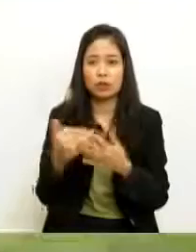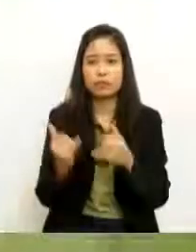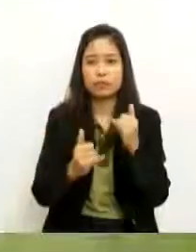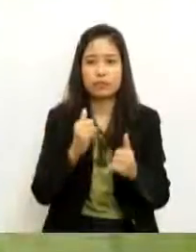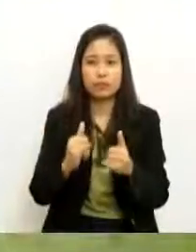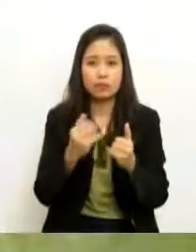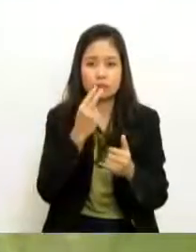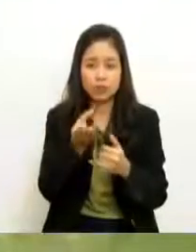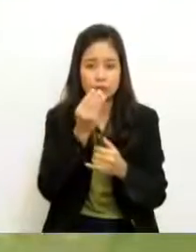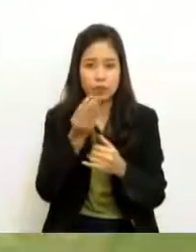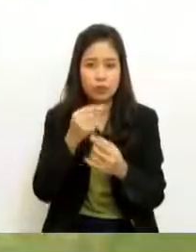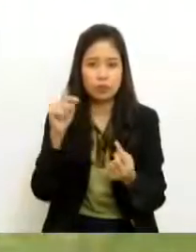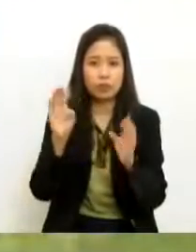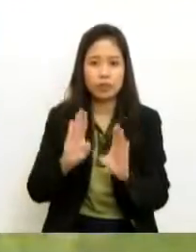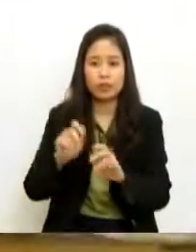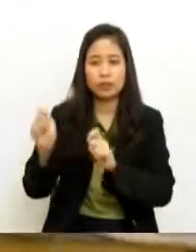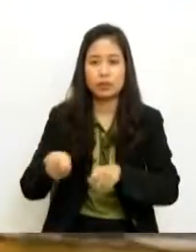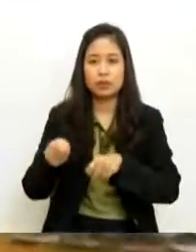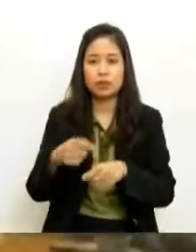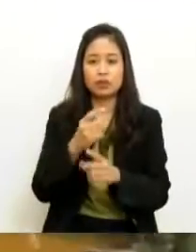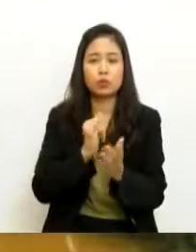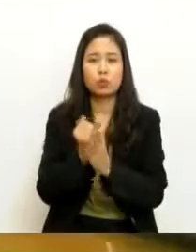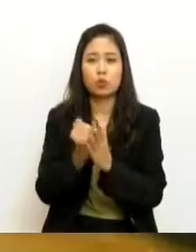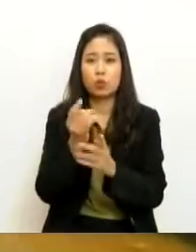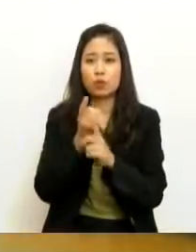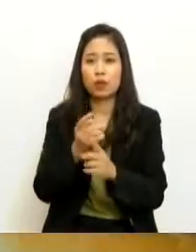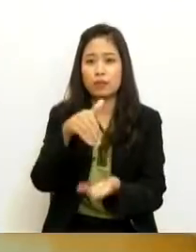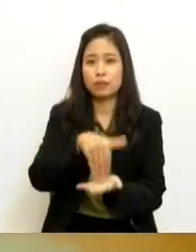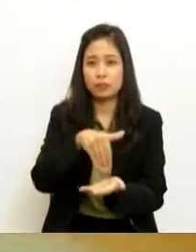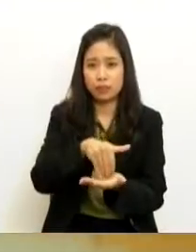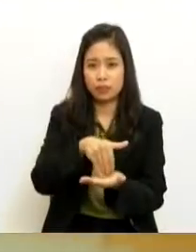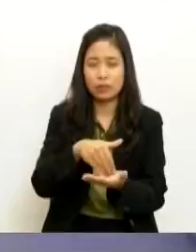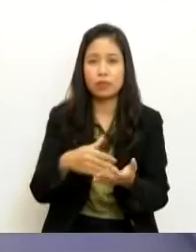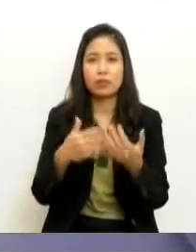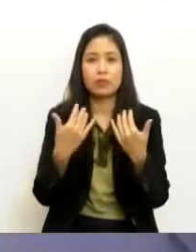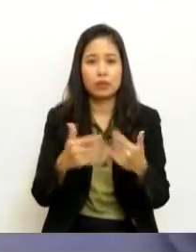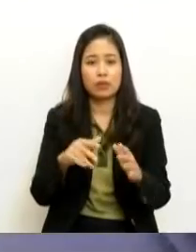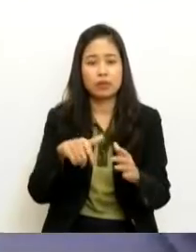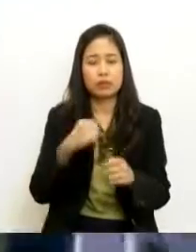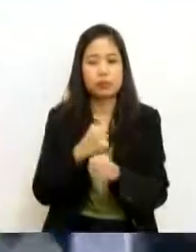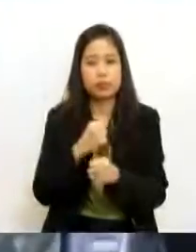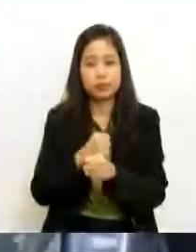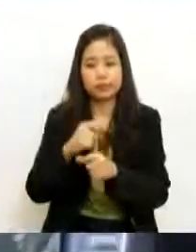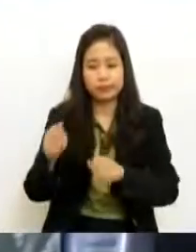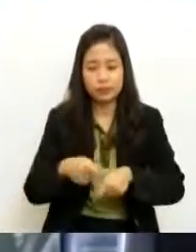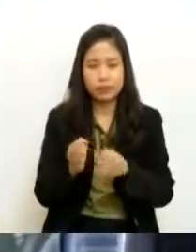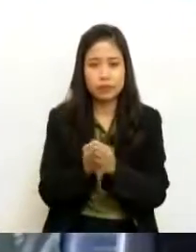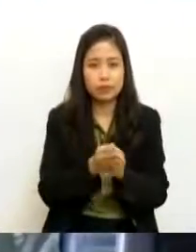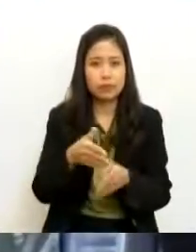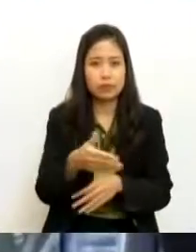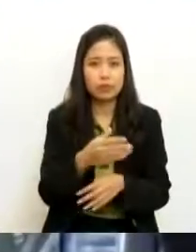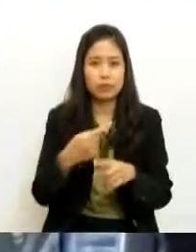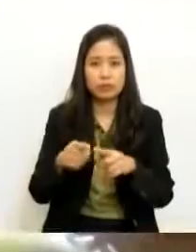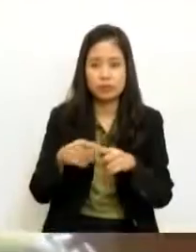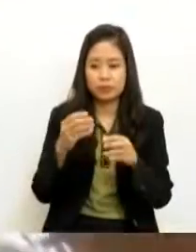แปลงสาธิตการเกษตรแบบที่ถูกต้องตามหลักการสาธิตการเกษตรแบบผสมผสานการประมงเป็นแหล่งขยาย